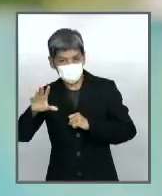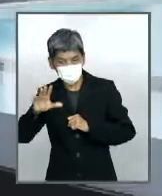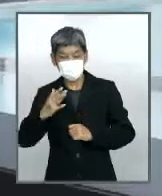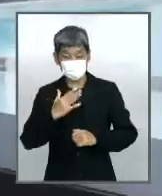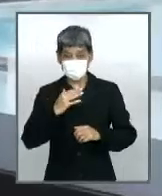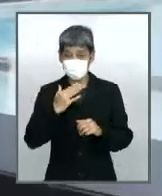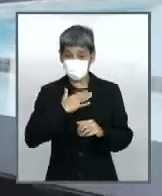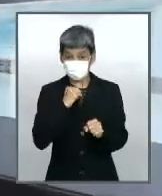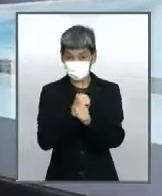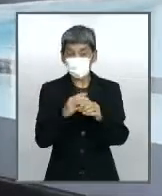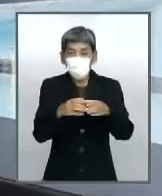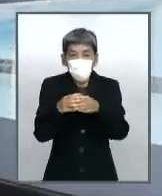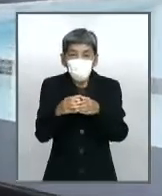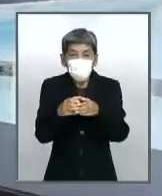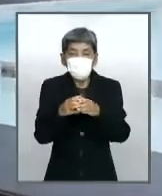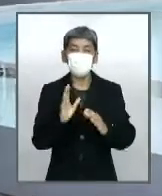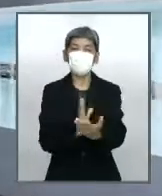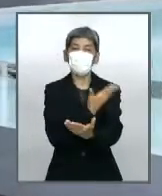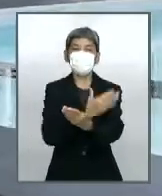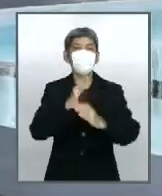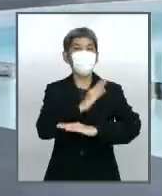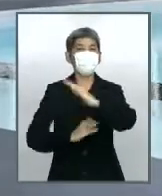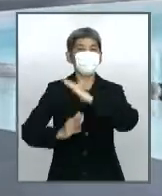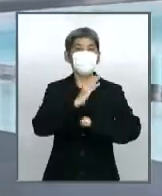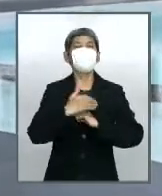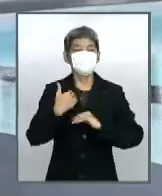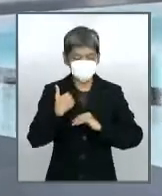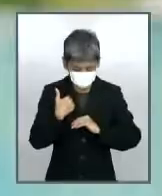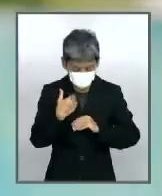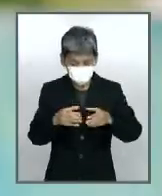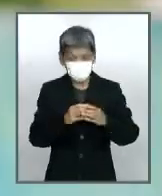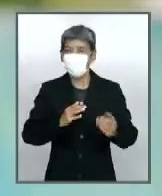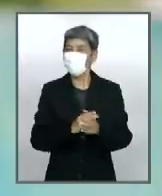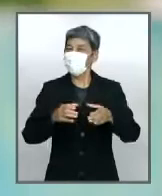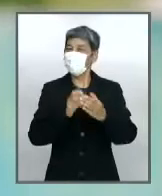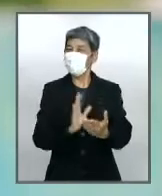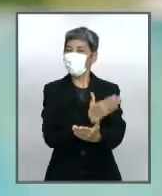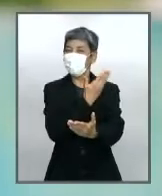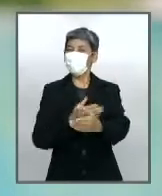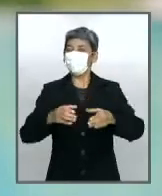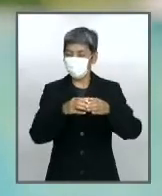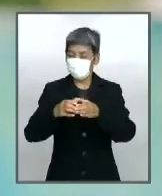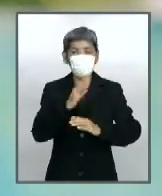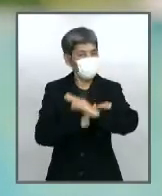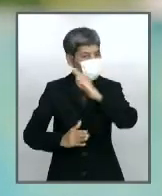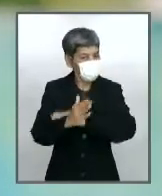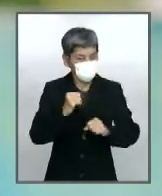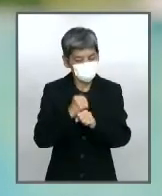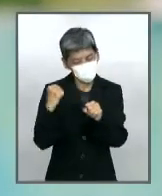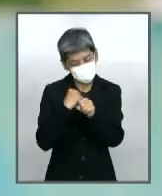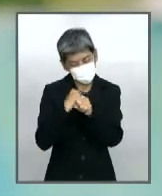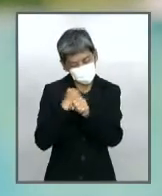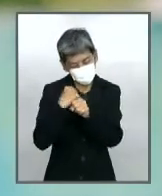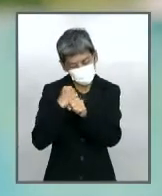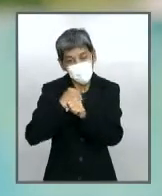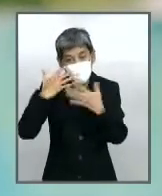35ของมายเนี่ยทำอยู่กับเครือข่ายศิลปะดนตรีคนพิการค่ะเรามีทีมนักดนตรีของคนพิการที่ได้ผ่านการ